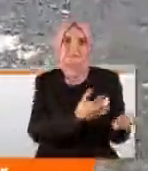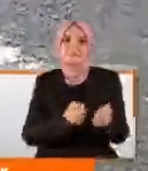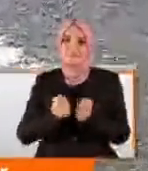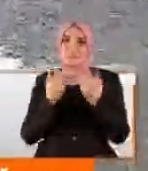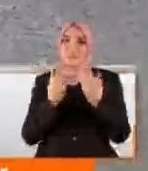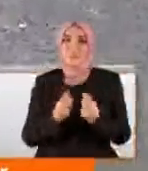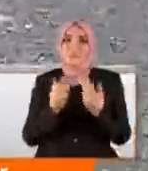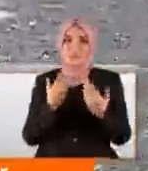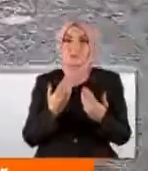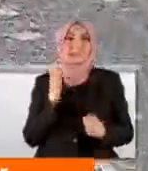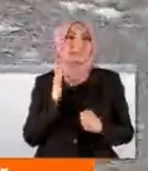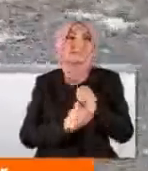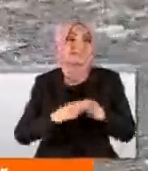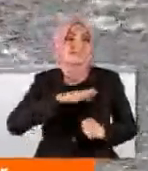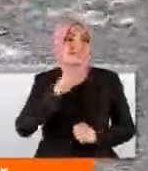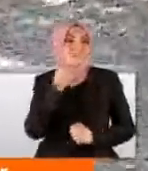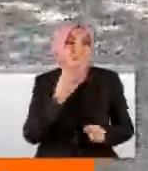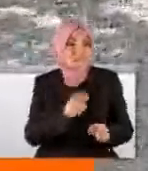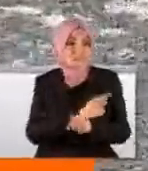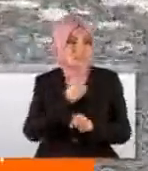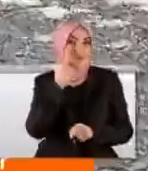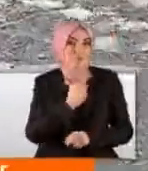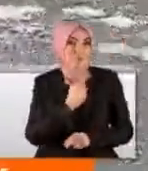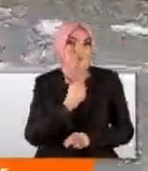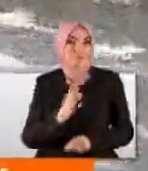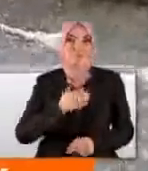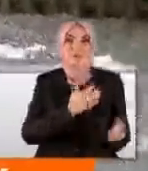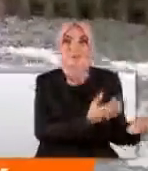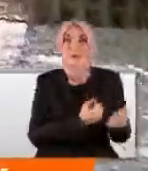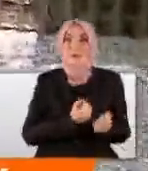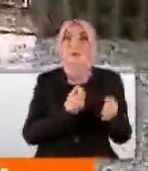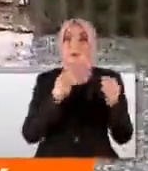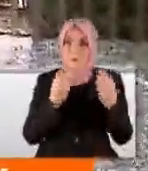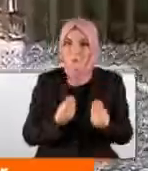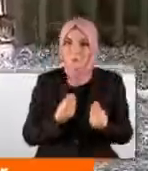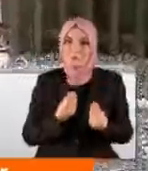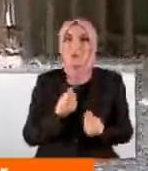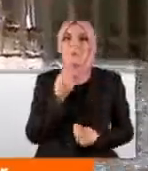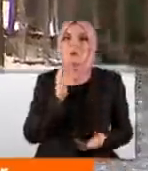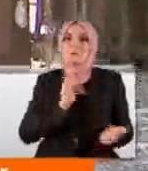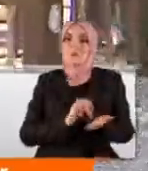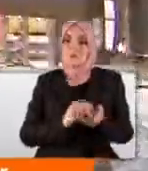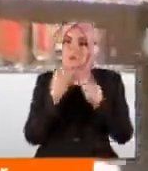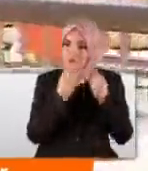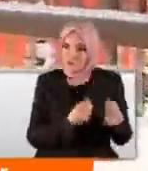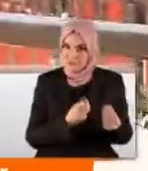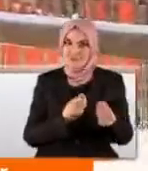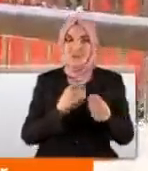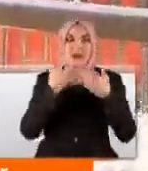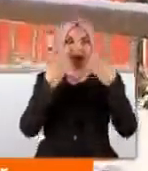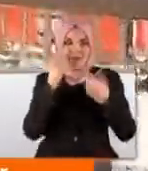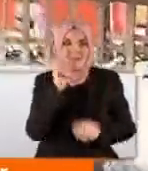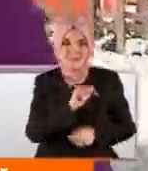sahiplenenler de yalnızca para cezasıyla kurtulamayacak. Çünkü onların önce hayvanlarına el konulacak, ardından da o